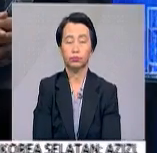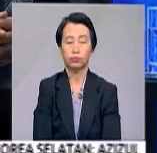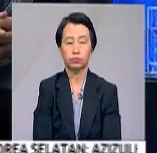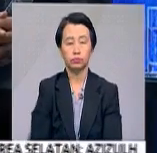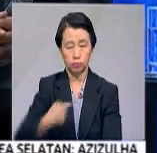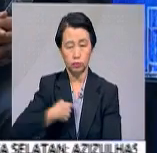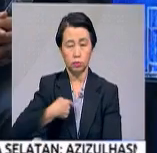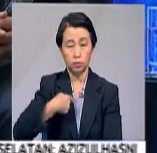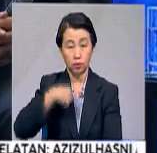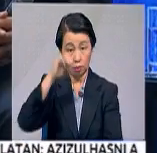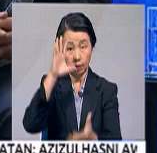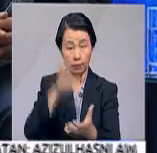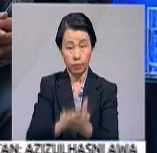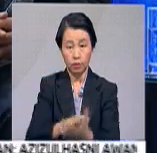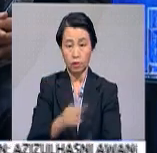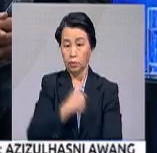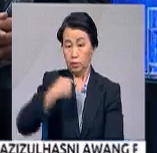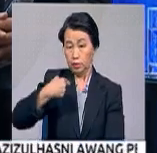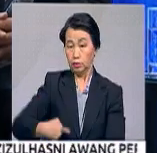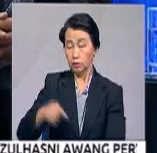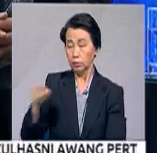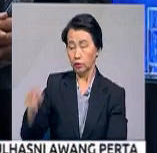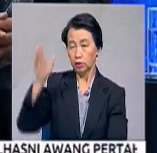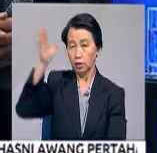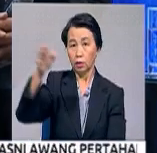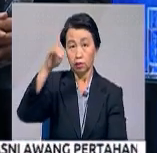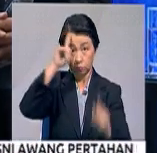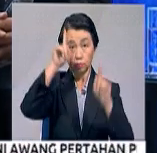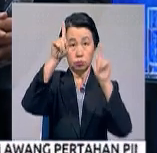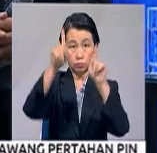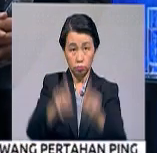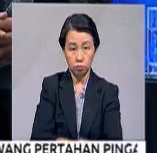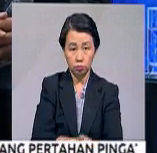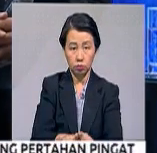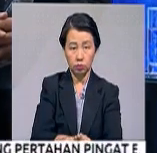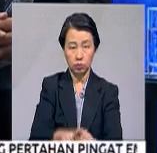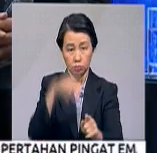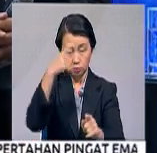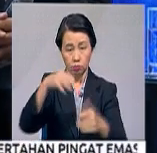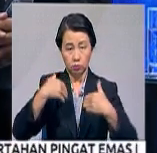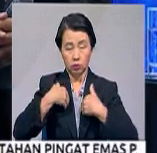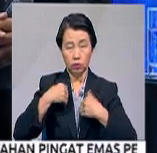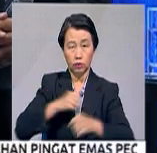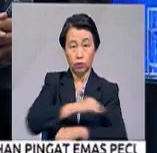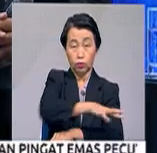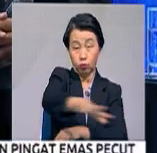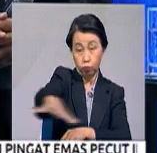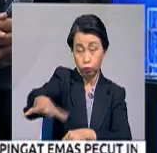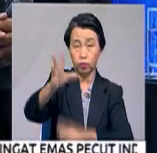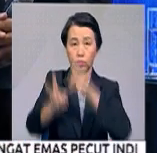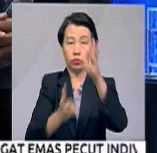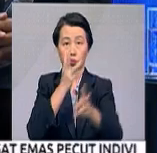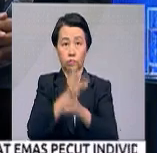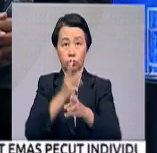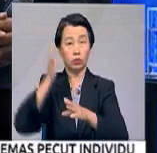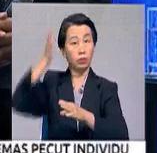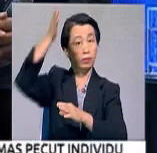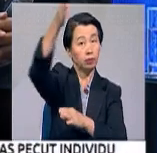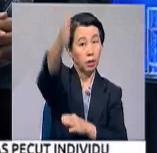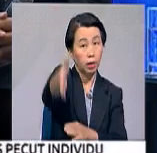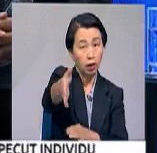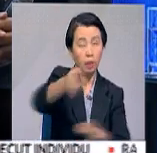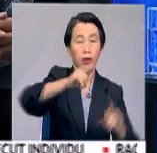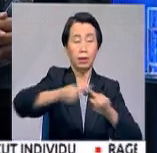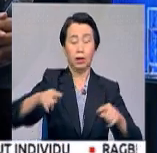I believe that China will a great influence over the whole world in the future. But for